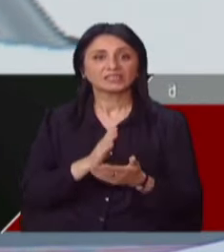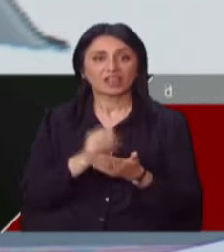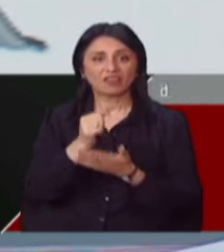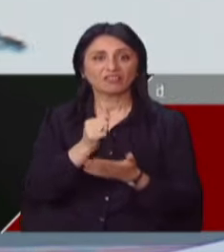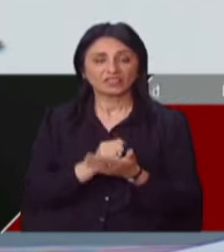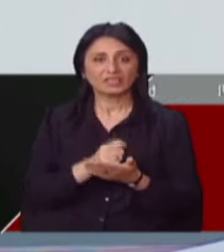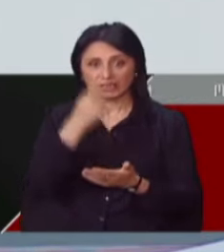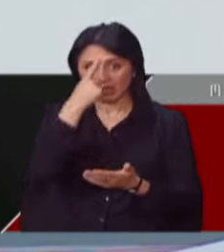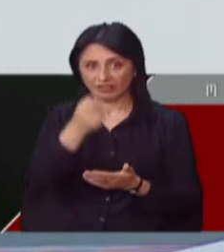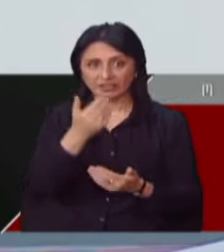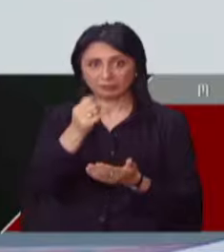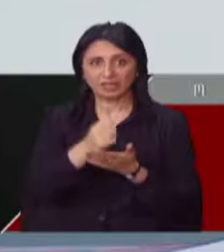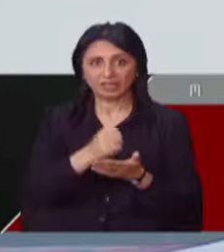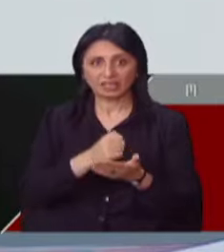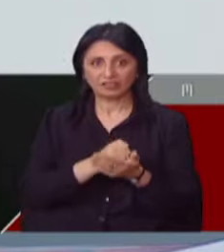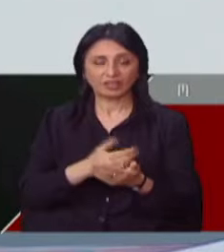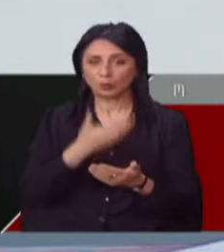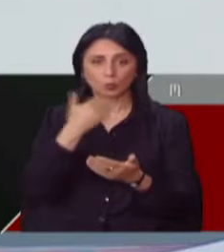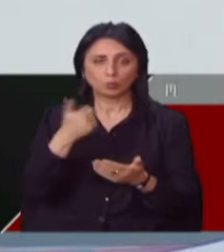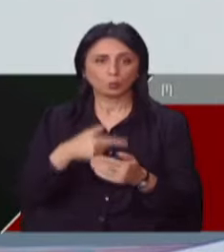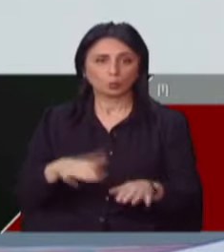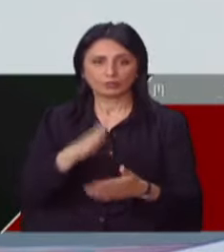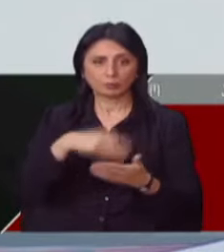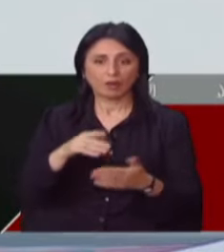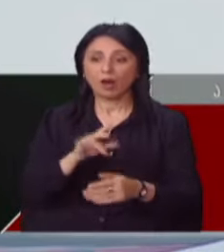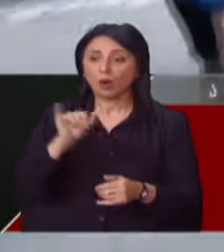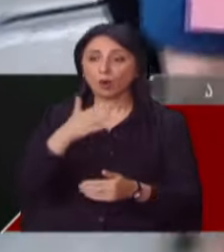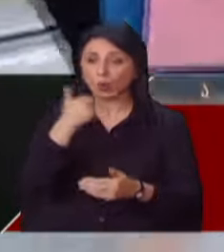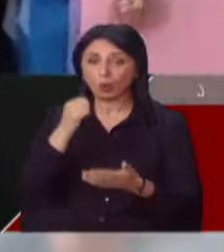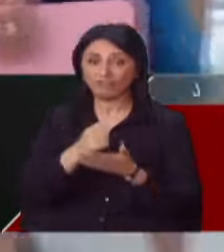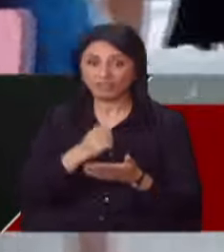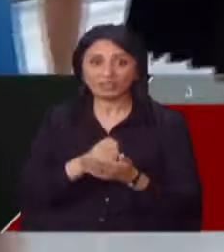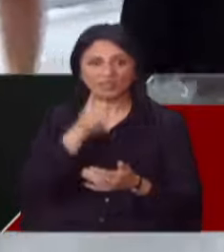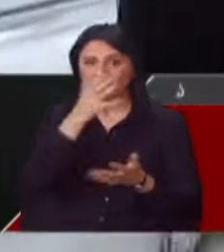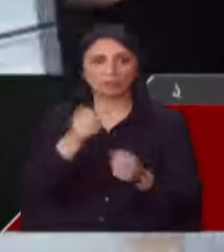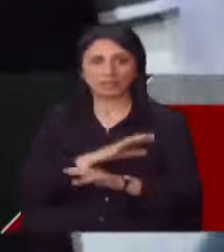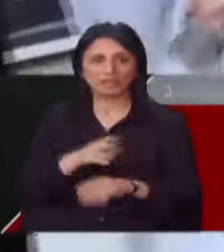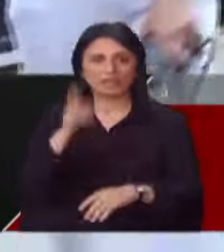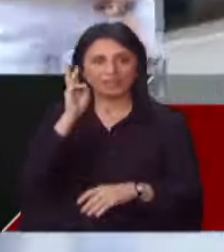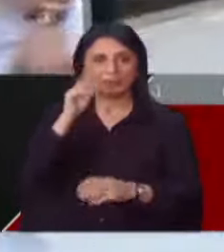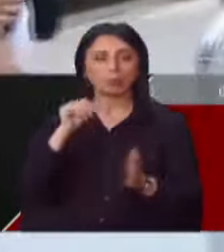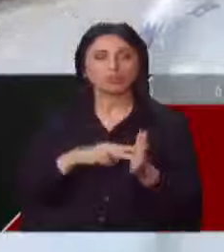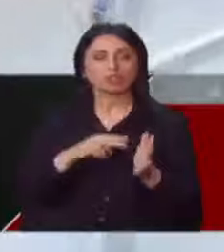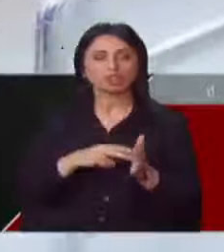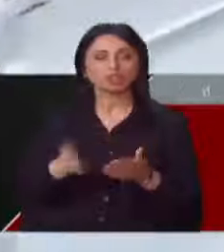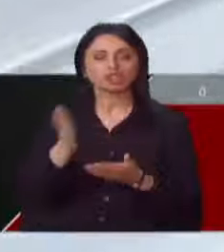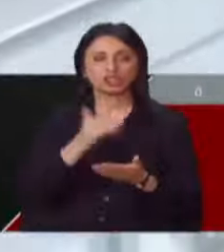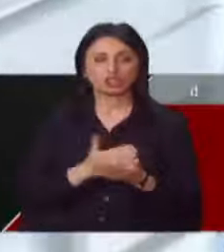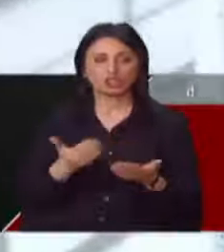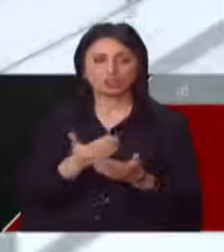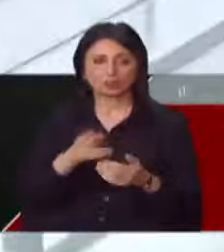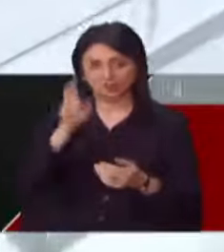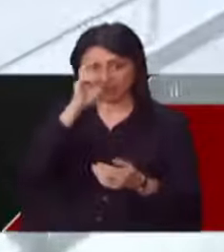ვიზა, ეცნობათ, რომ მათი ვიზა ვალიდური აღარ არის და მათ, ვისაც არ აქვთ ვიზა, ვეღარ მიიღებენ მას. დიპლომატის შეფასებით, შედეგები,